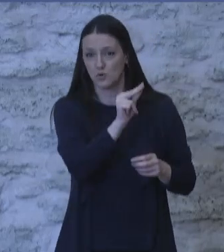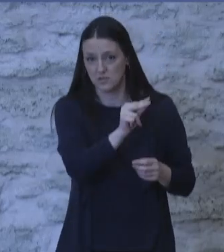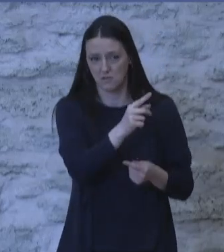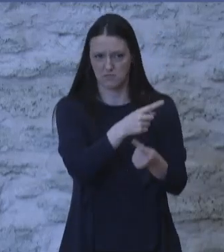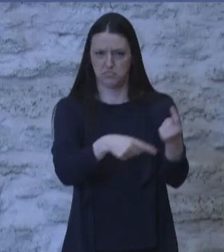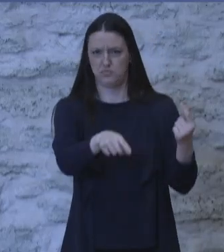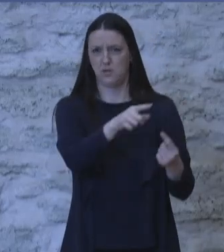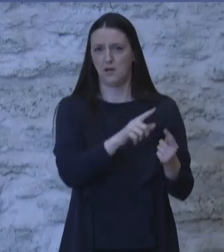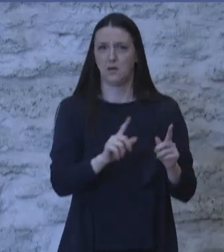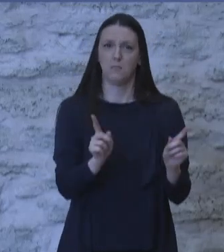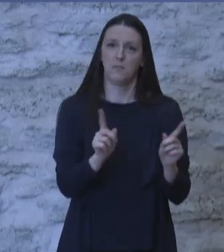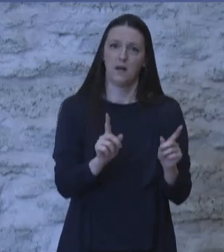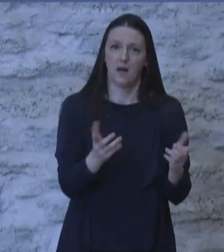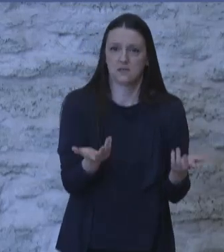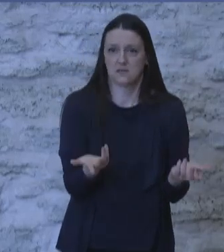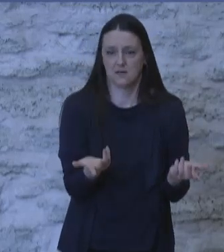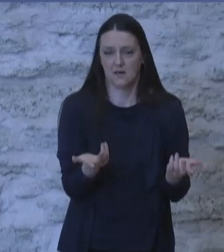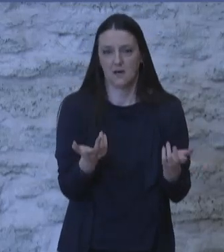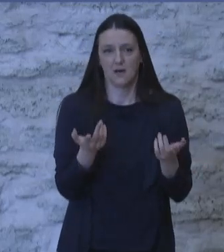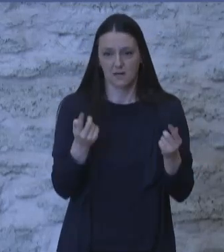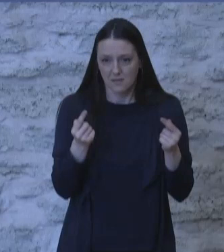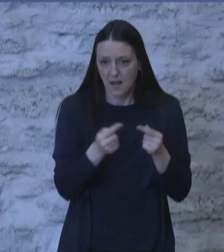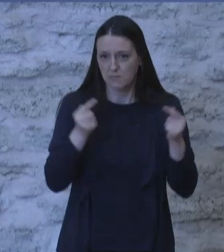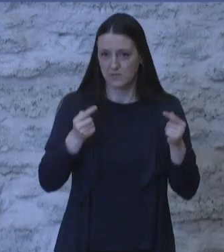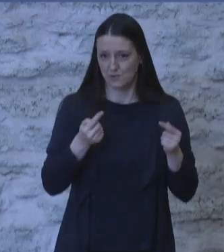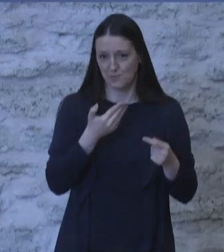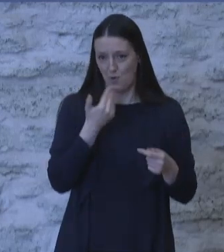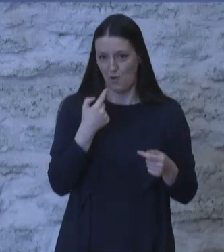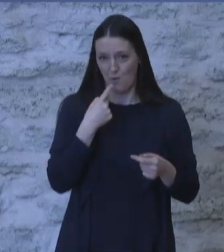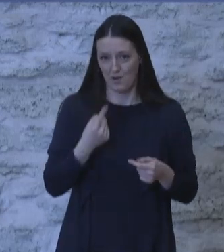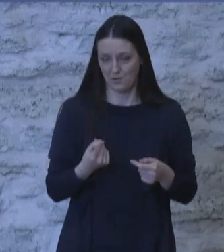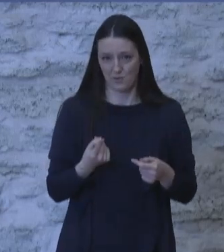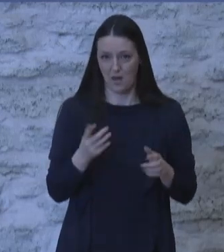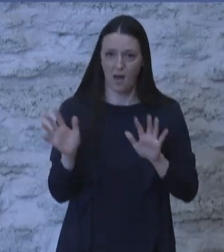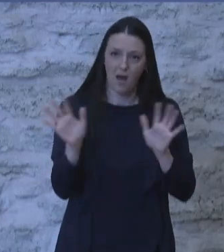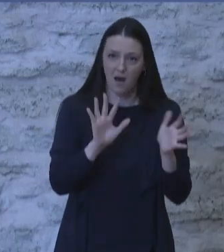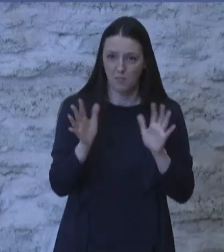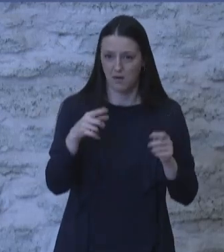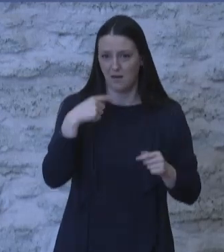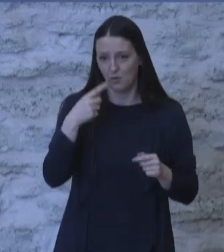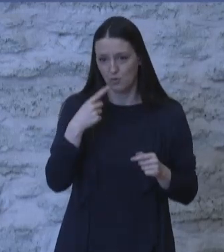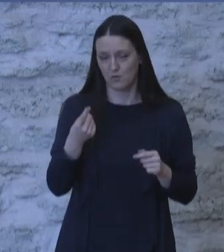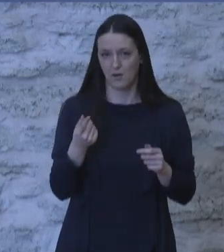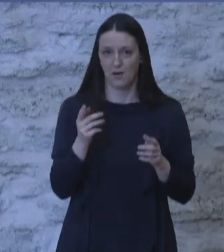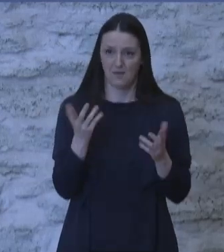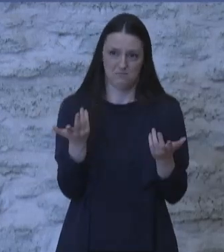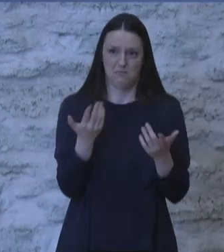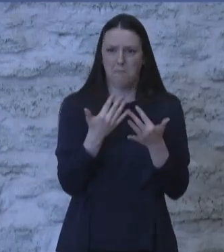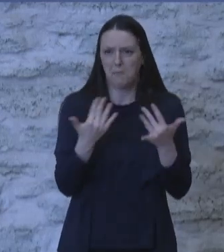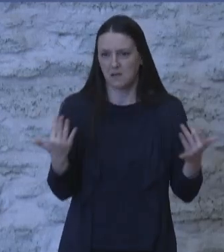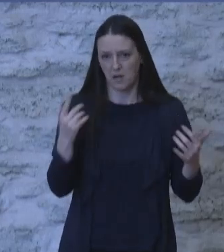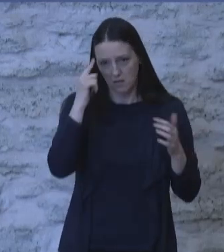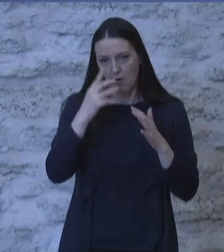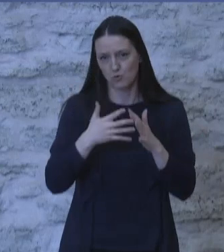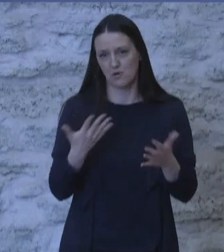milleski suhteliselt niisuguses ähmaselt ja ümmarkuselt ja mitmeti tõlgendatavalt.